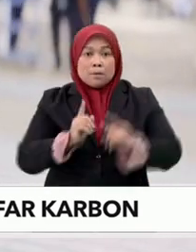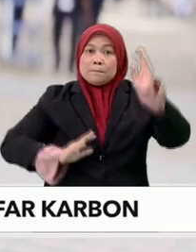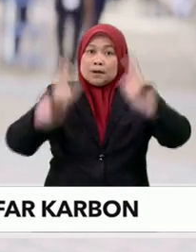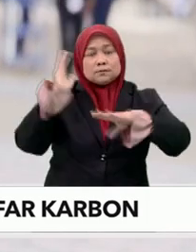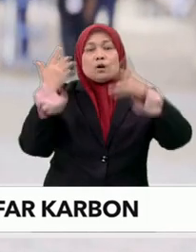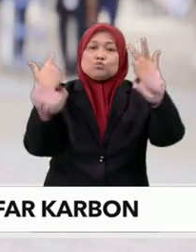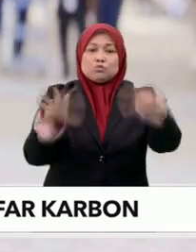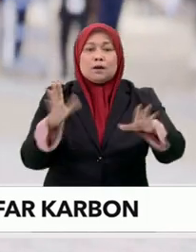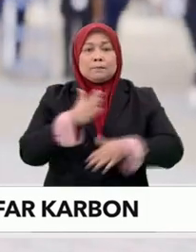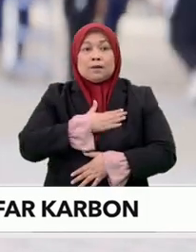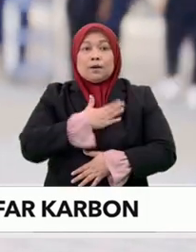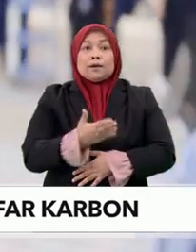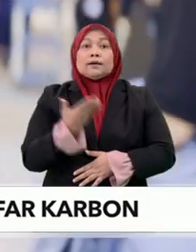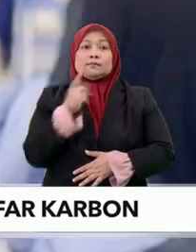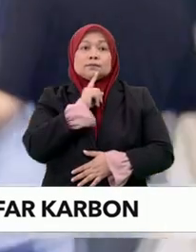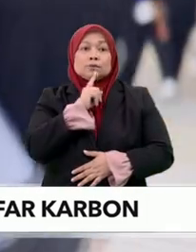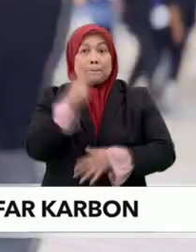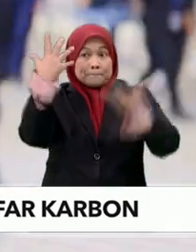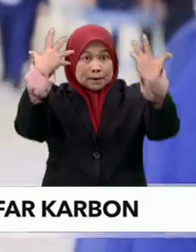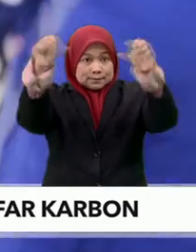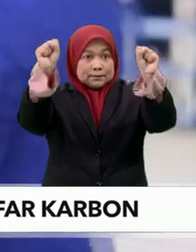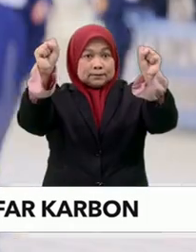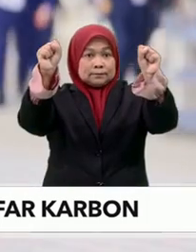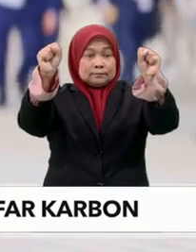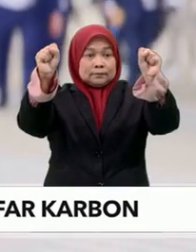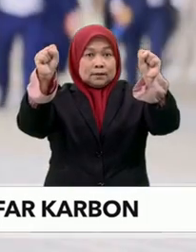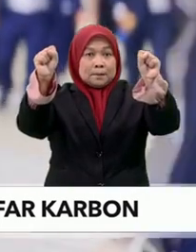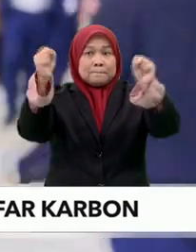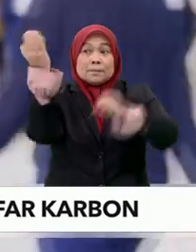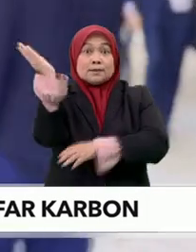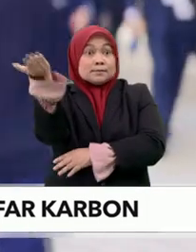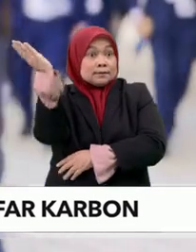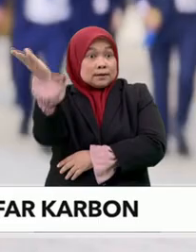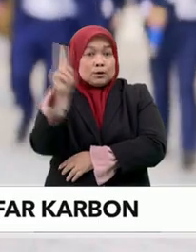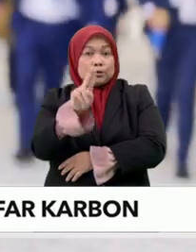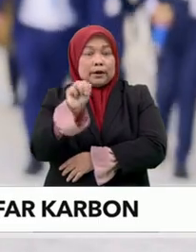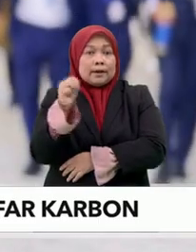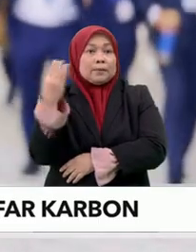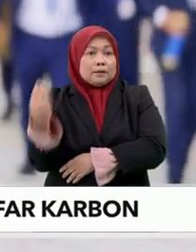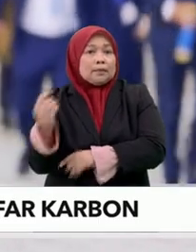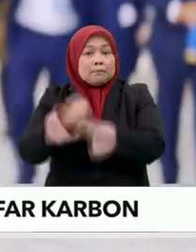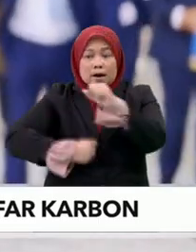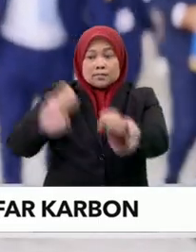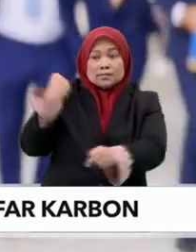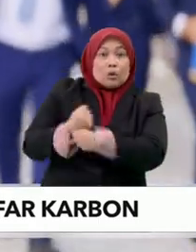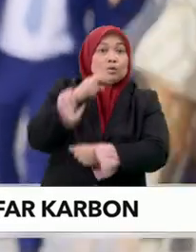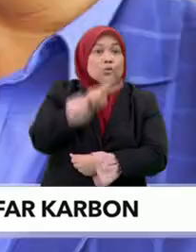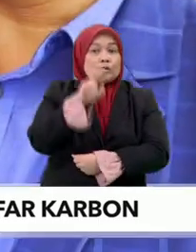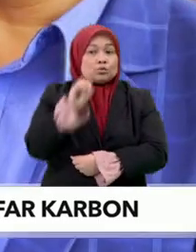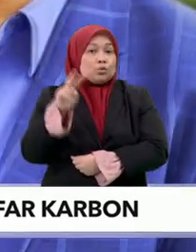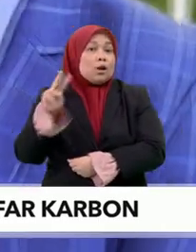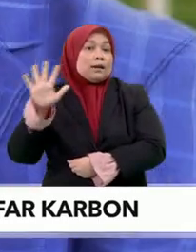pun menawarkan diri sebagai presiden, okay, persidangan UN Habitat pada tahun